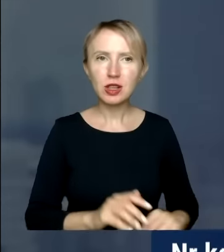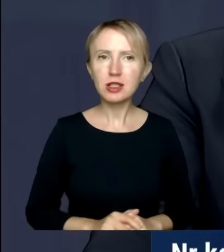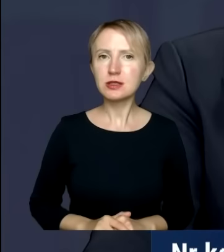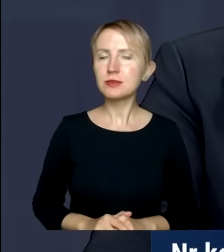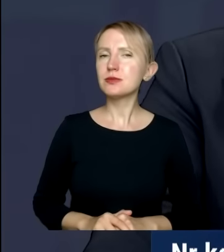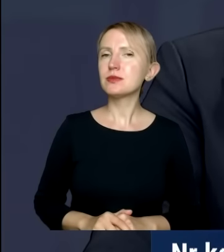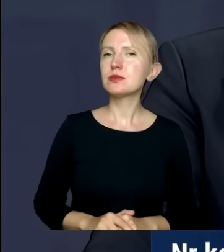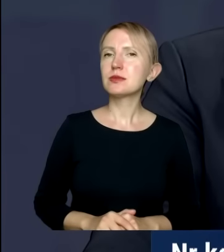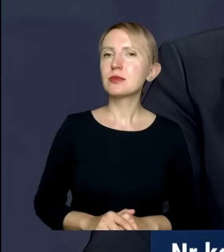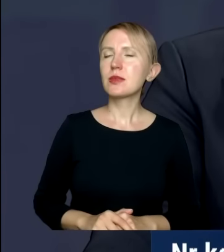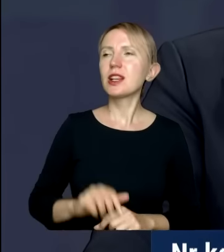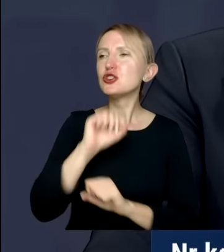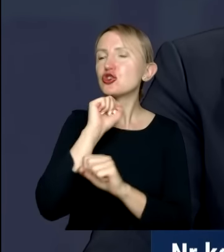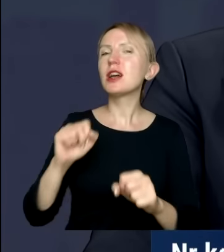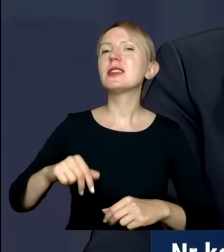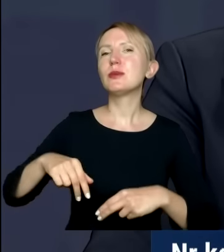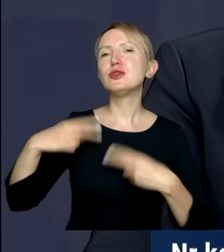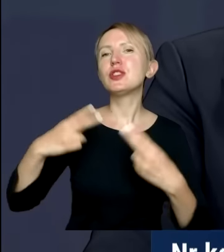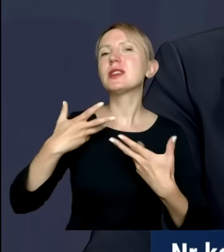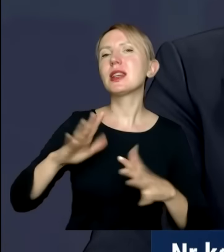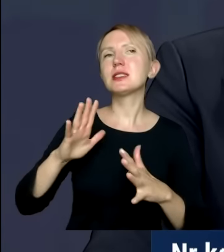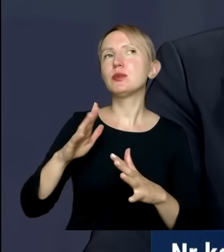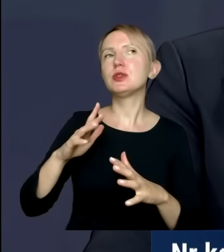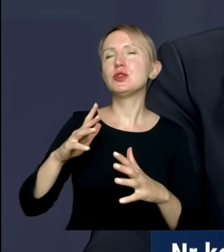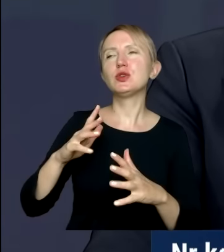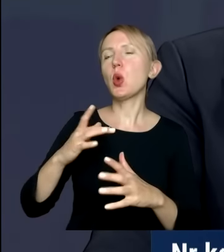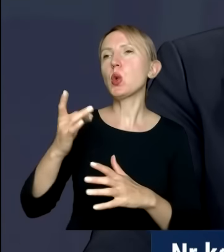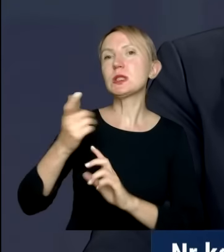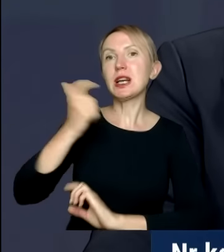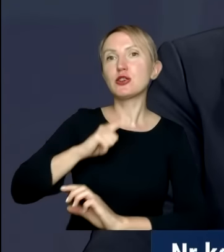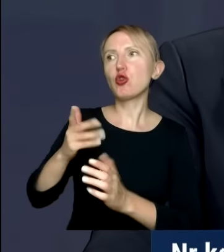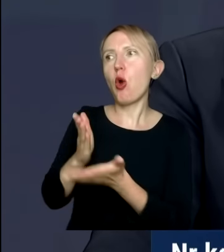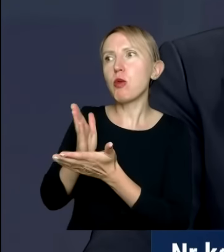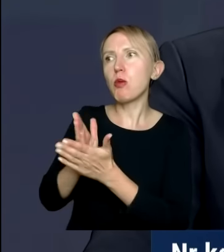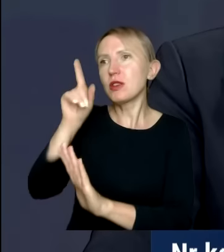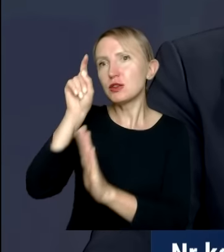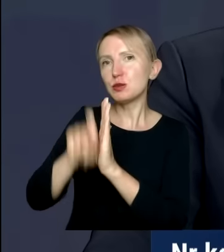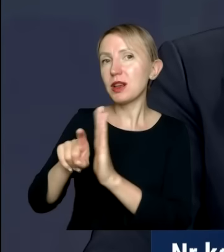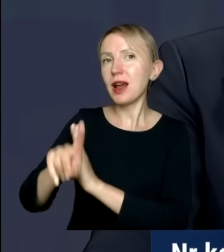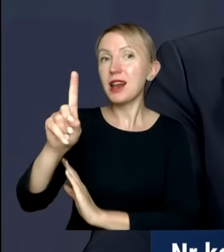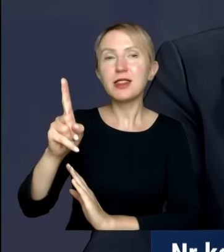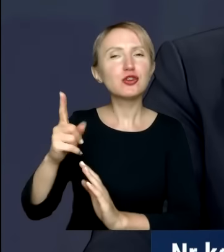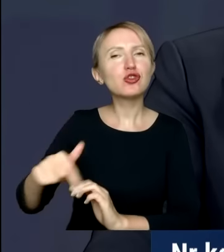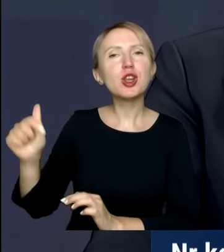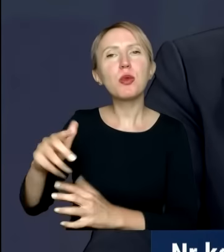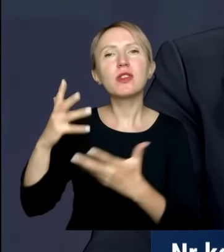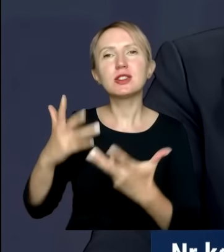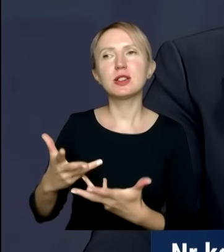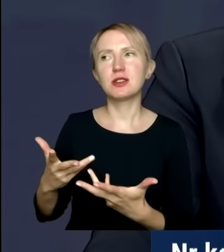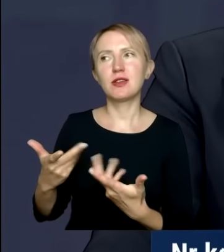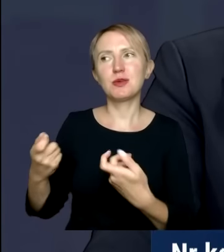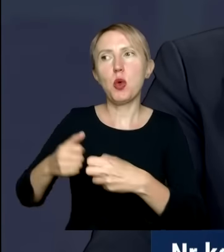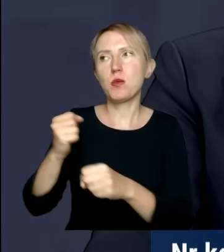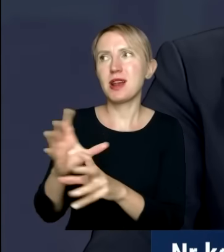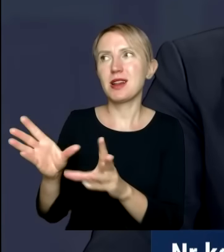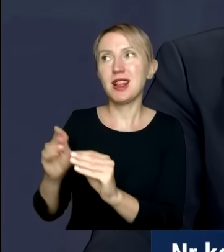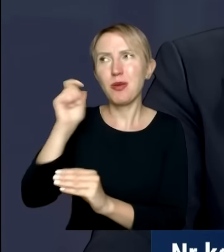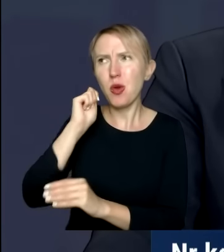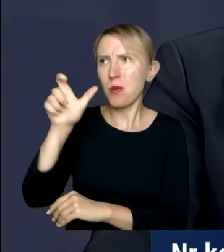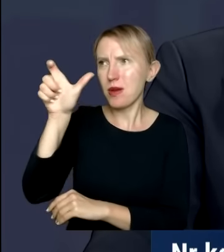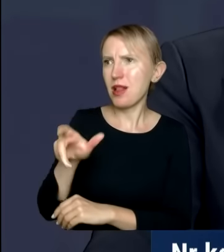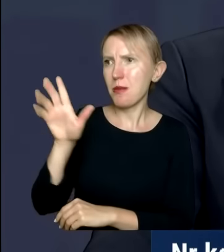żaden dziennikarz posądzony o pomocniczość w szpiegostwie ale również nie chcę nie powinien chcieć funkcjonować w otoczeniu osoby która